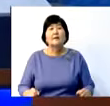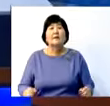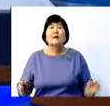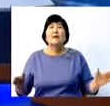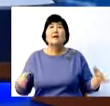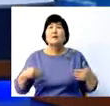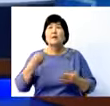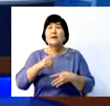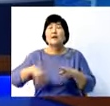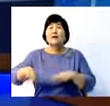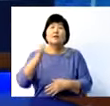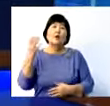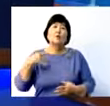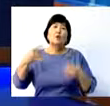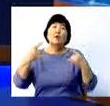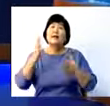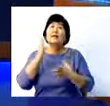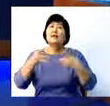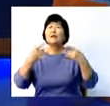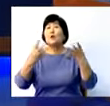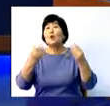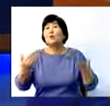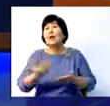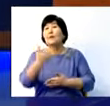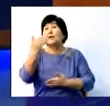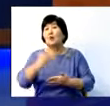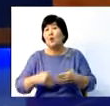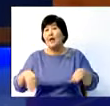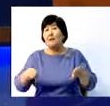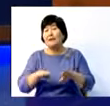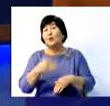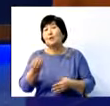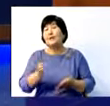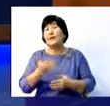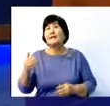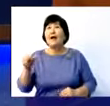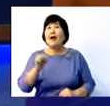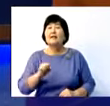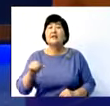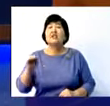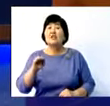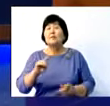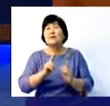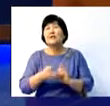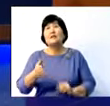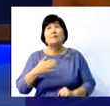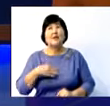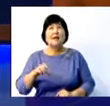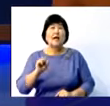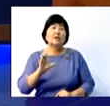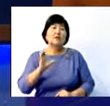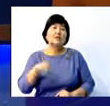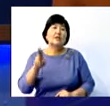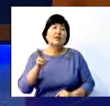армысыздар, ардақты ағайын. Қызылорда телеарнасының тікелей эфирінде күндізгі ақпараттар топтамасы. Онымен таныстыратын мен Аделаида Жайсаңбаева және Судаударма